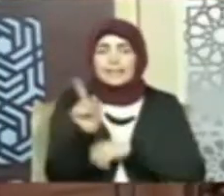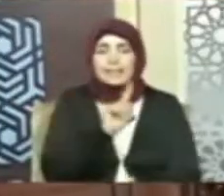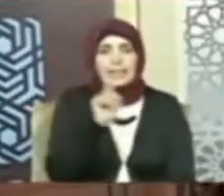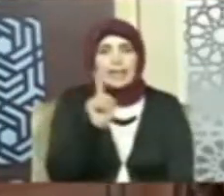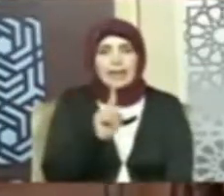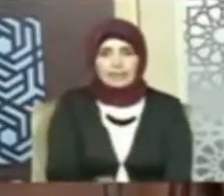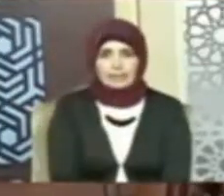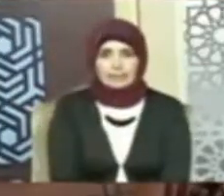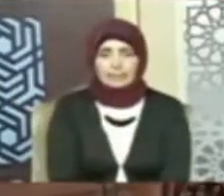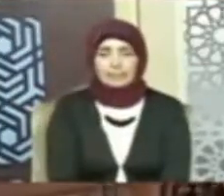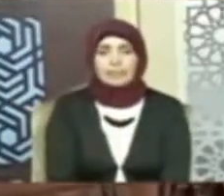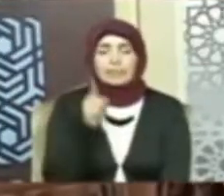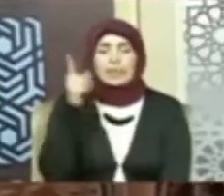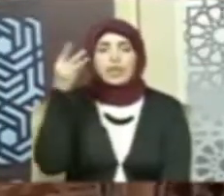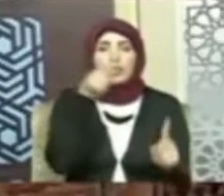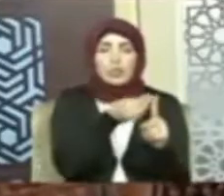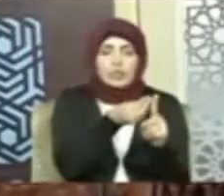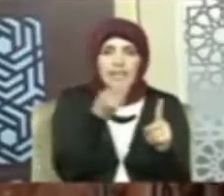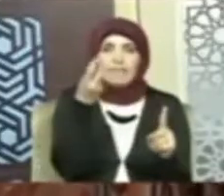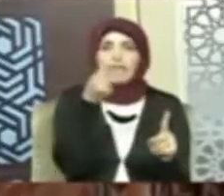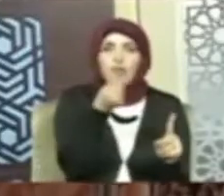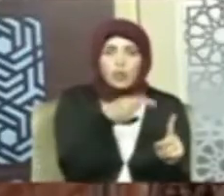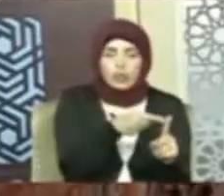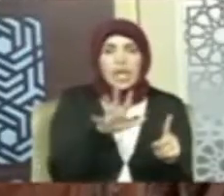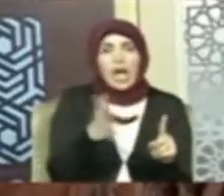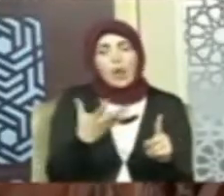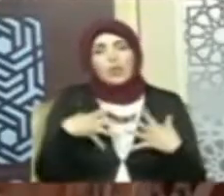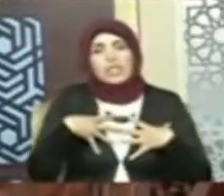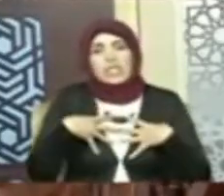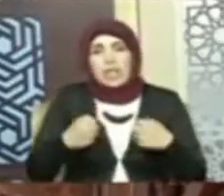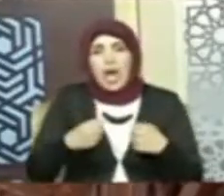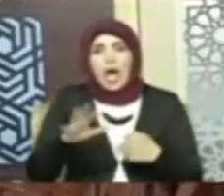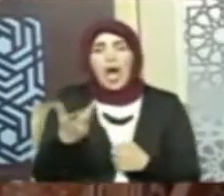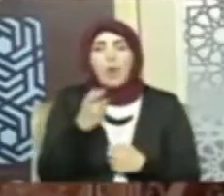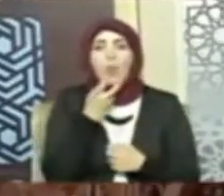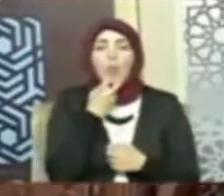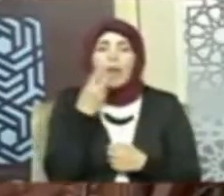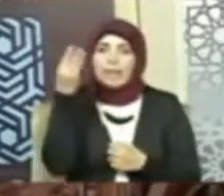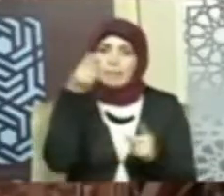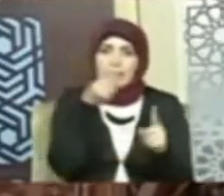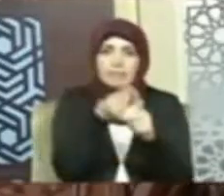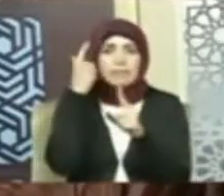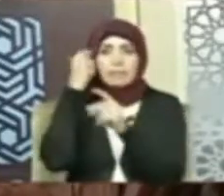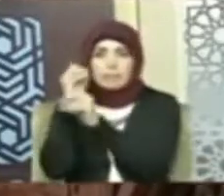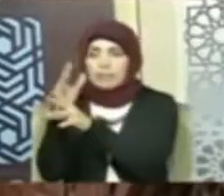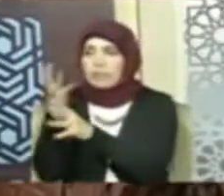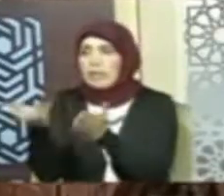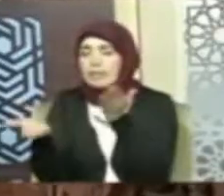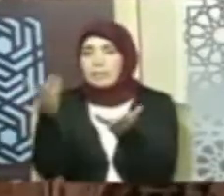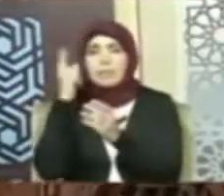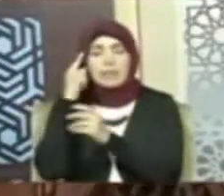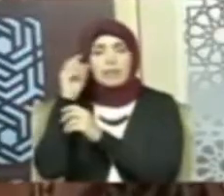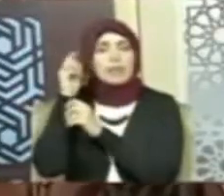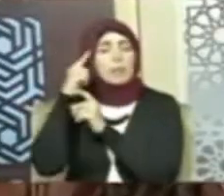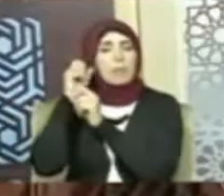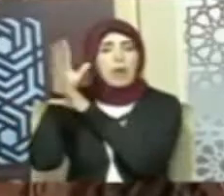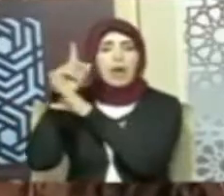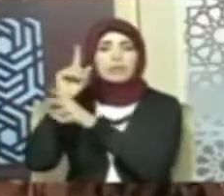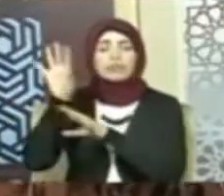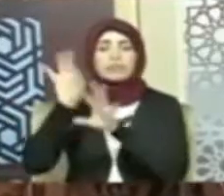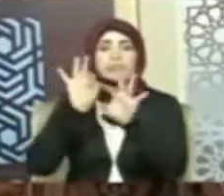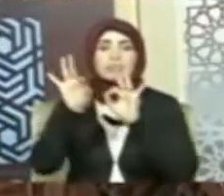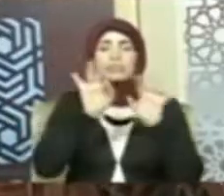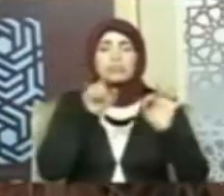تشاء. يؤتي المال او الصحة او الولد او الوظيفة او الضاجة او